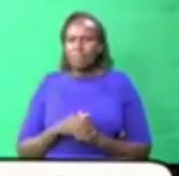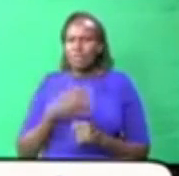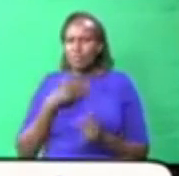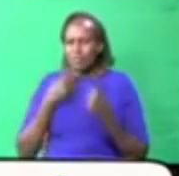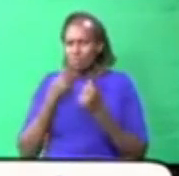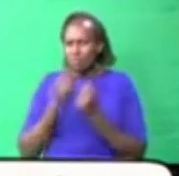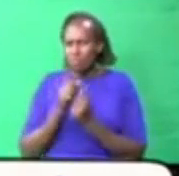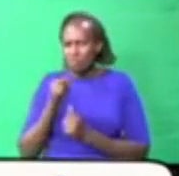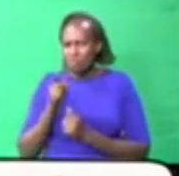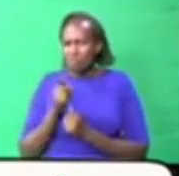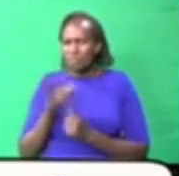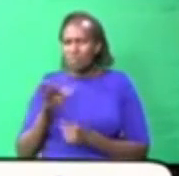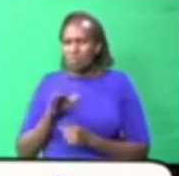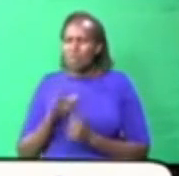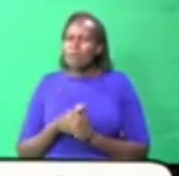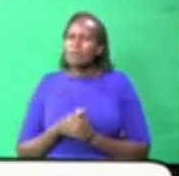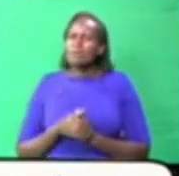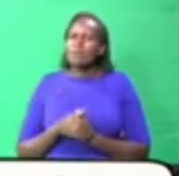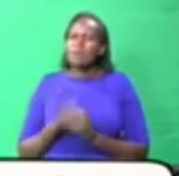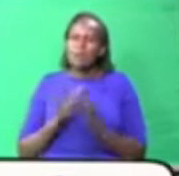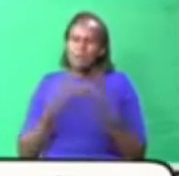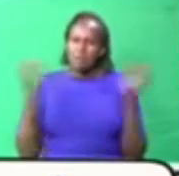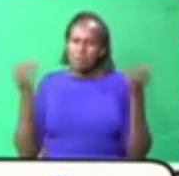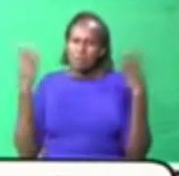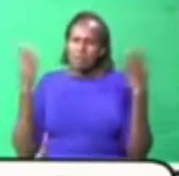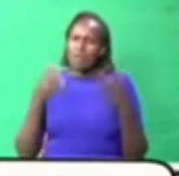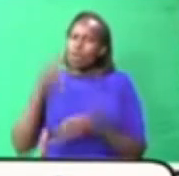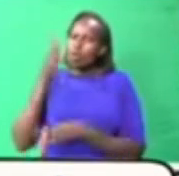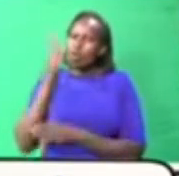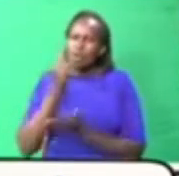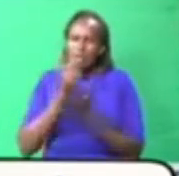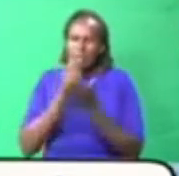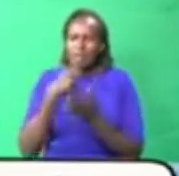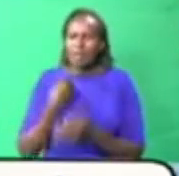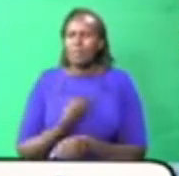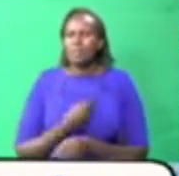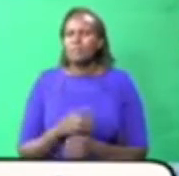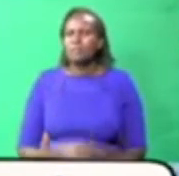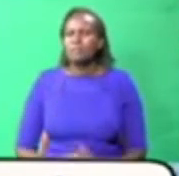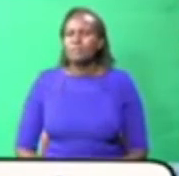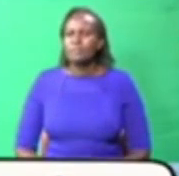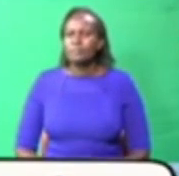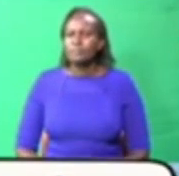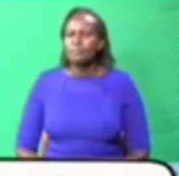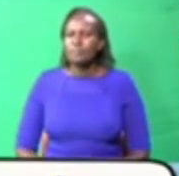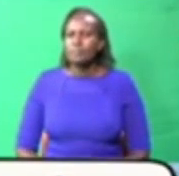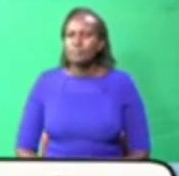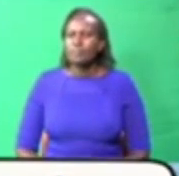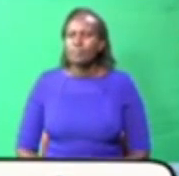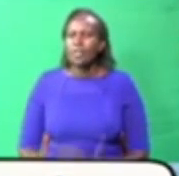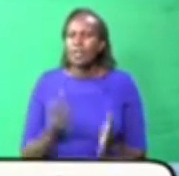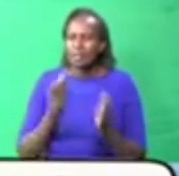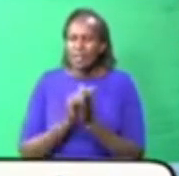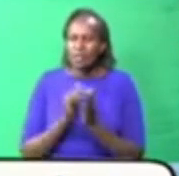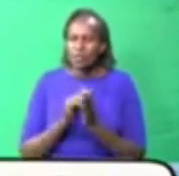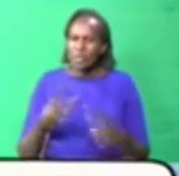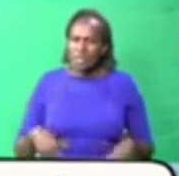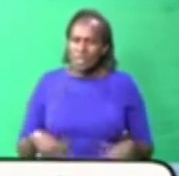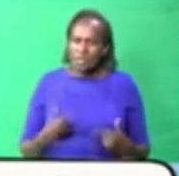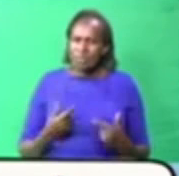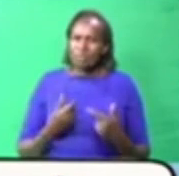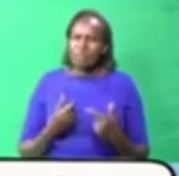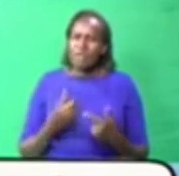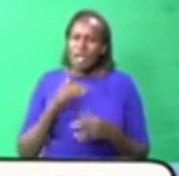man, this woman. Hallelujah. Mungu atusaidie. Ya kwamba tutaishi maisha ya Ukristo